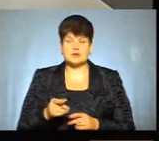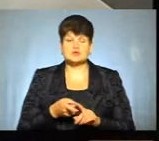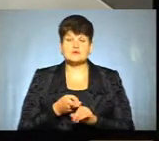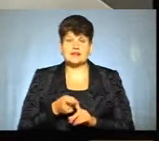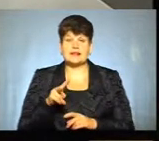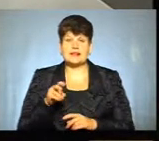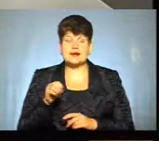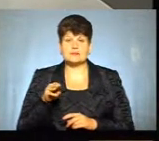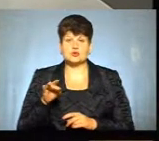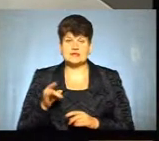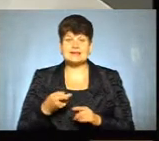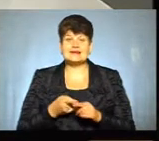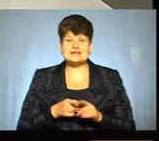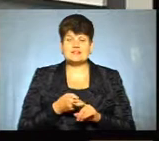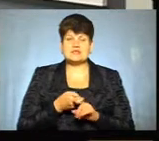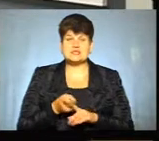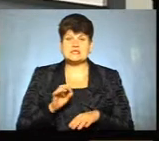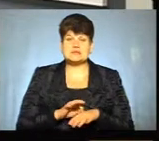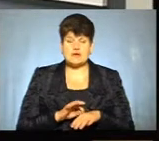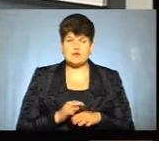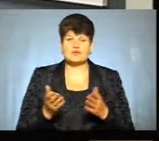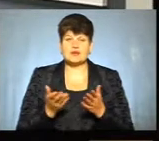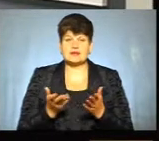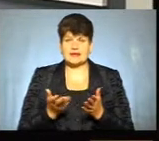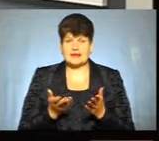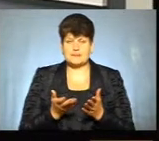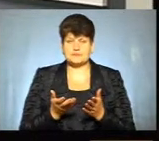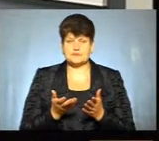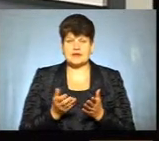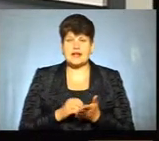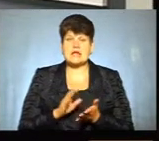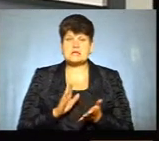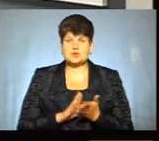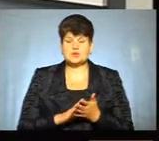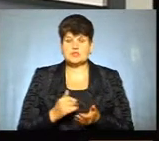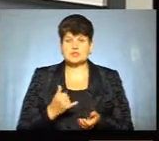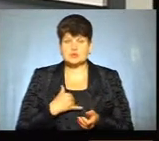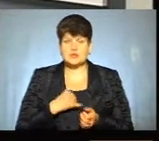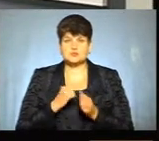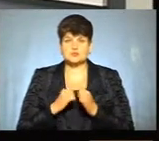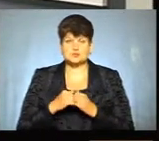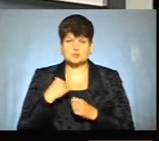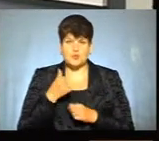це інфекційне захворювання, яке, скажімо так, реєструється у нас щорічно.